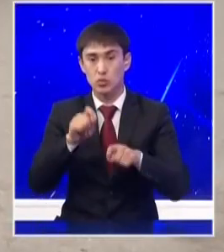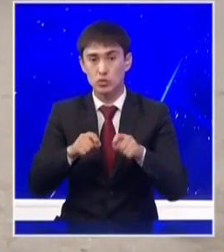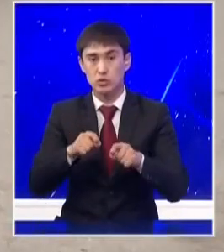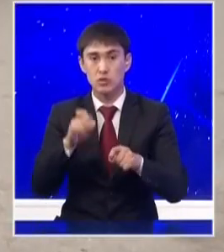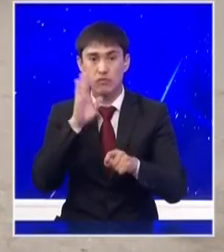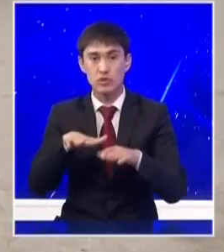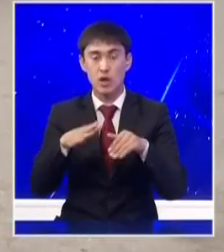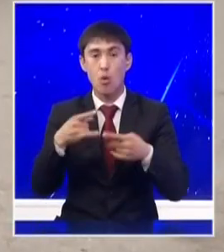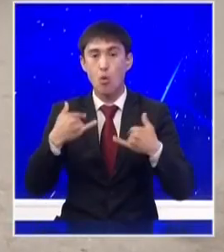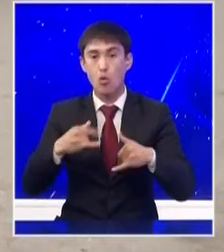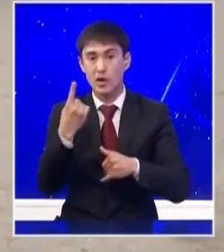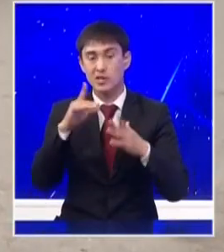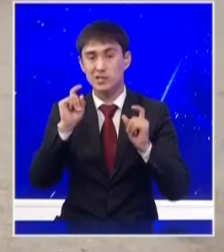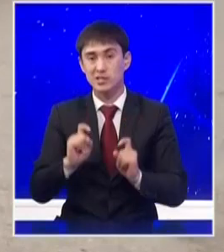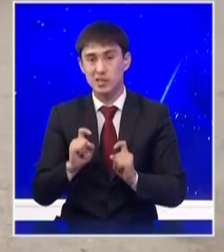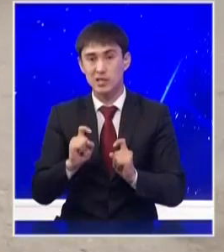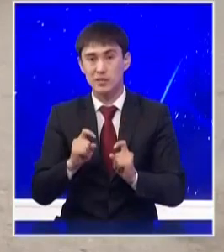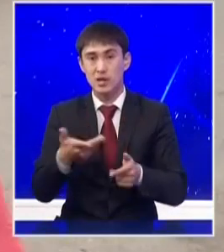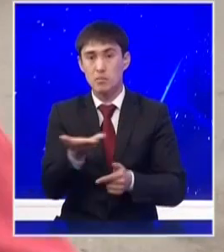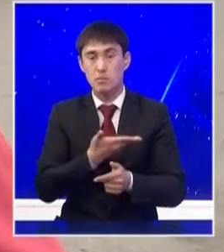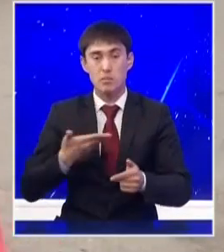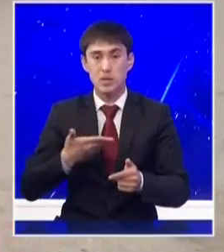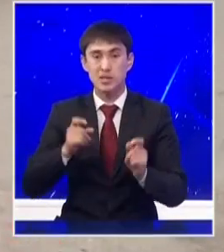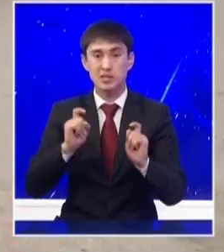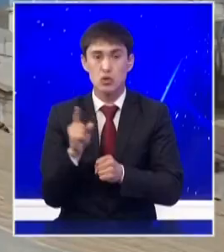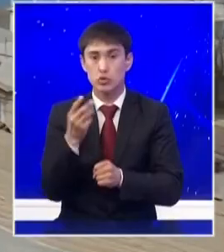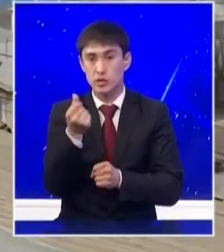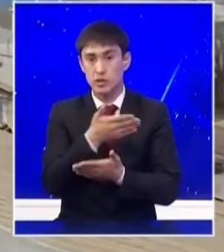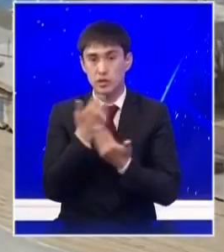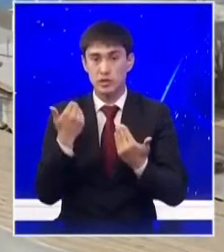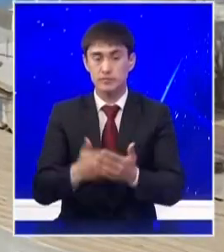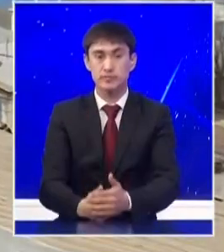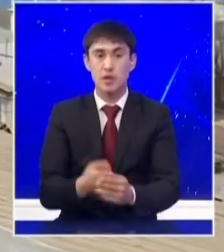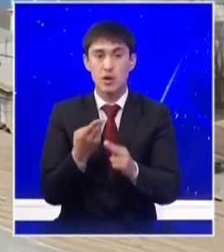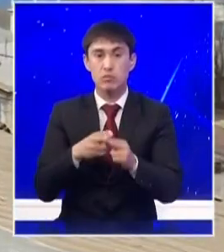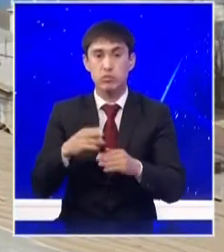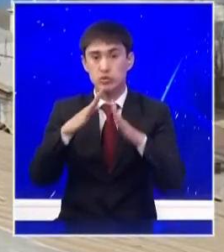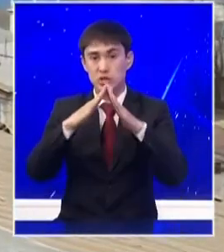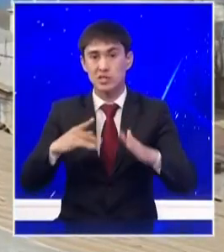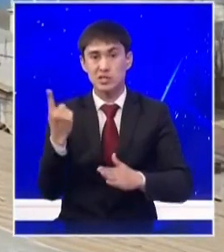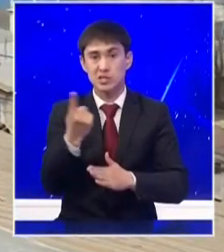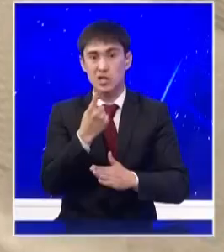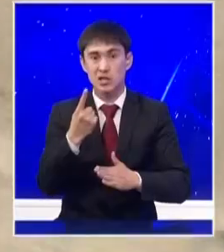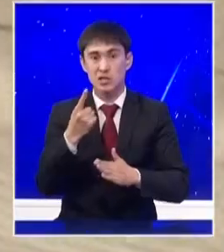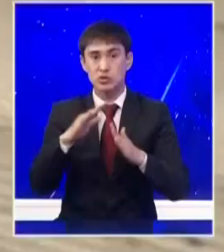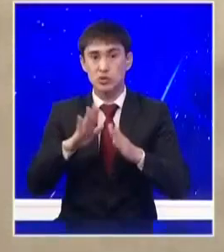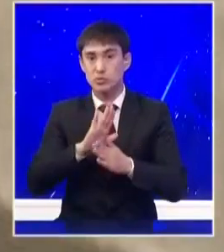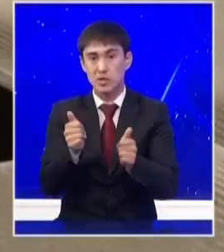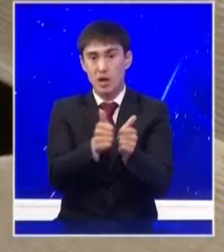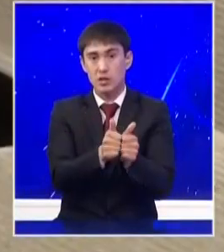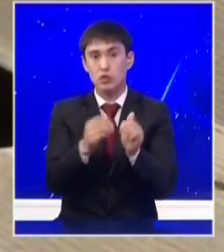су ақты. Мен не істерімді білмеймін. Осы мәселе шешілсе дұрыс болар еді. Бұл шатыр ескірген жалғыз үй емес. Қатарында